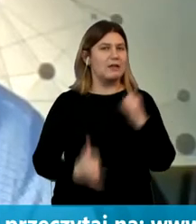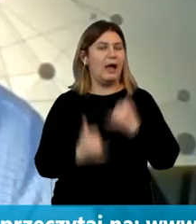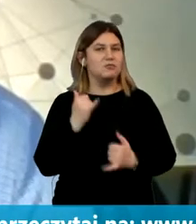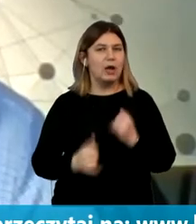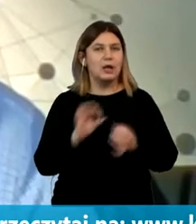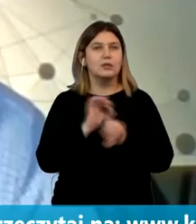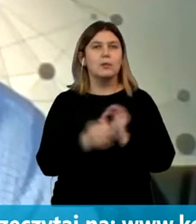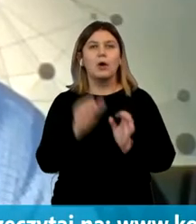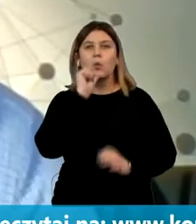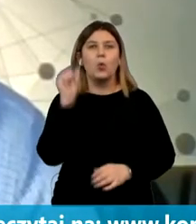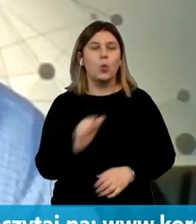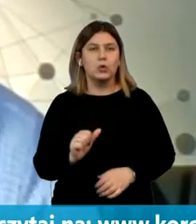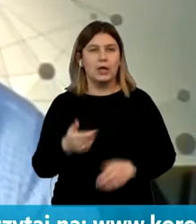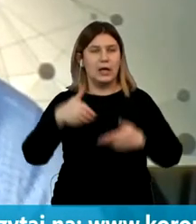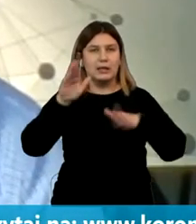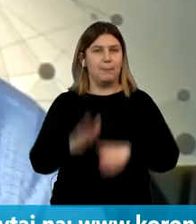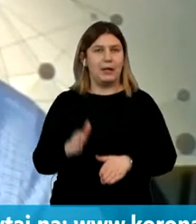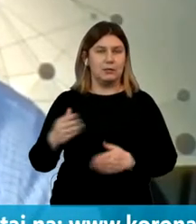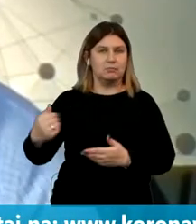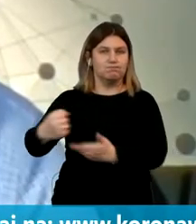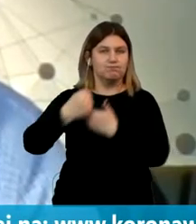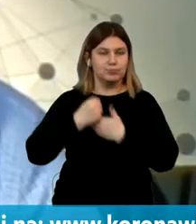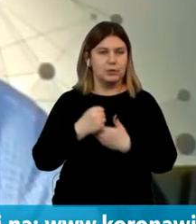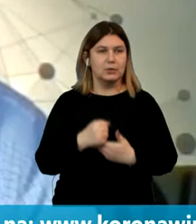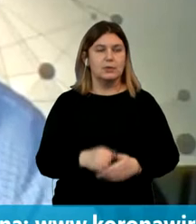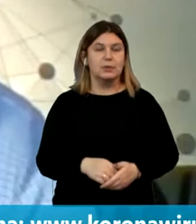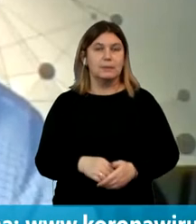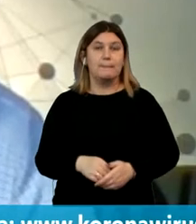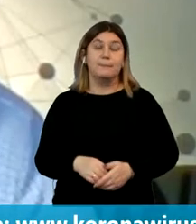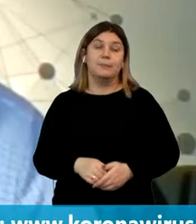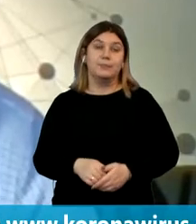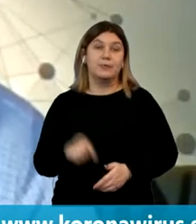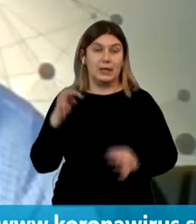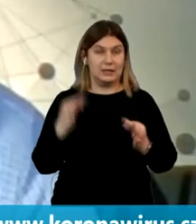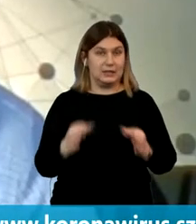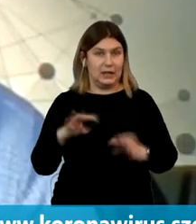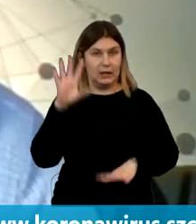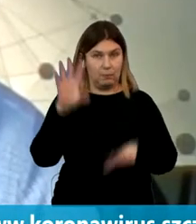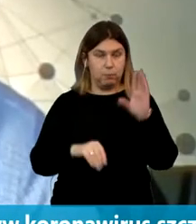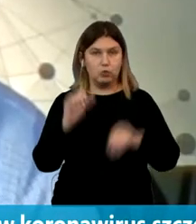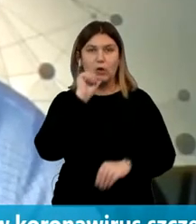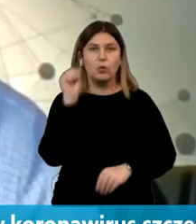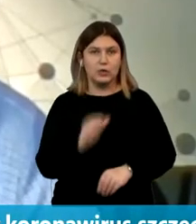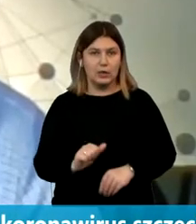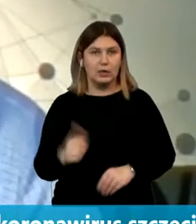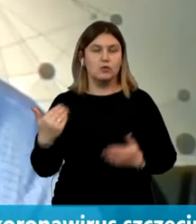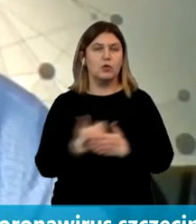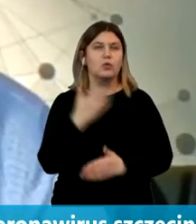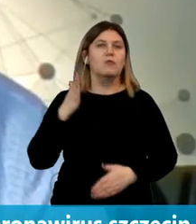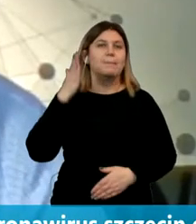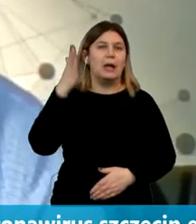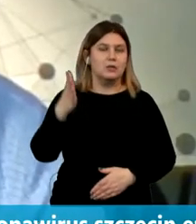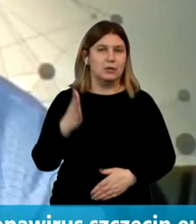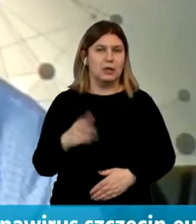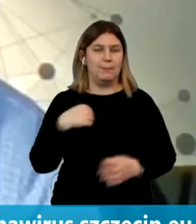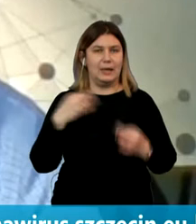z Unii Europejskiej nie trafiły. Panie Patryku, w tej chwili budżet Unii Europejskiej to jest budżet nowej perspektywy. My w